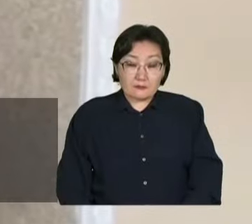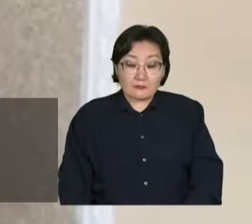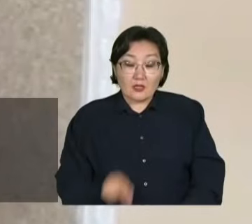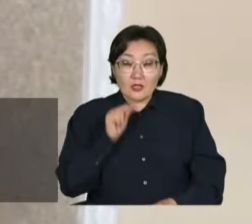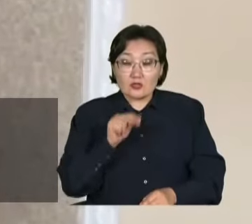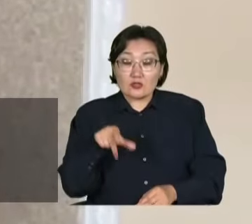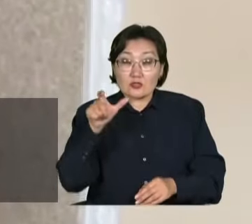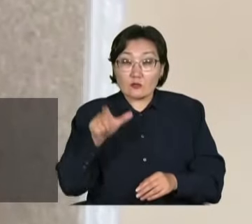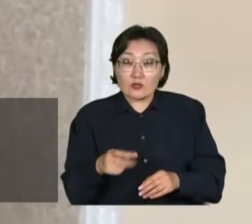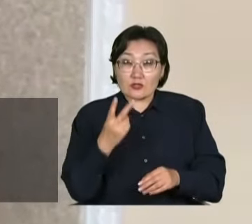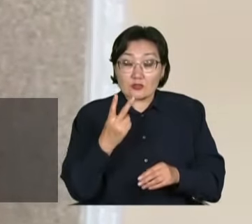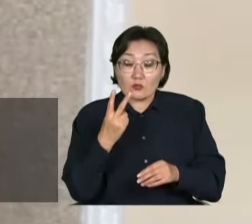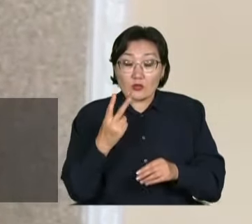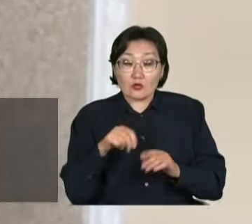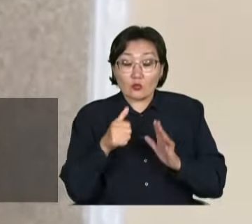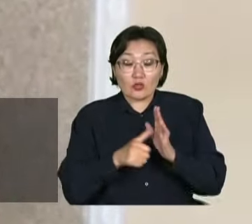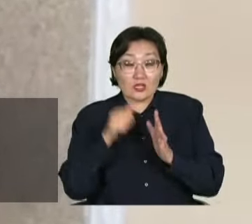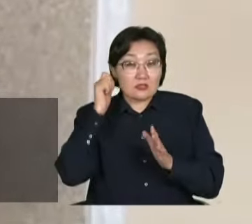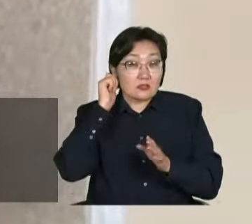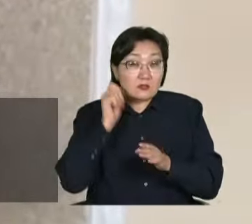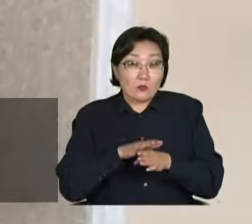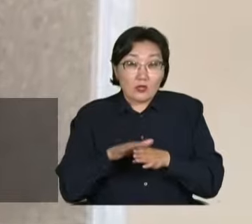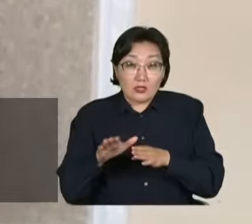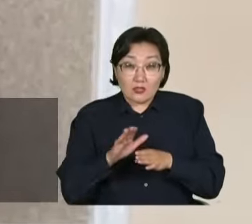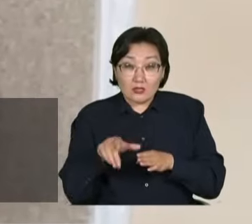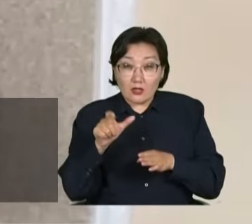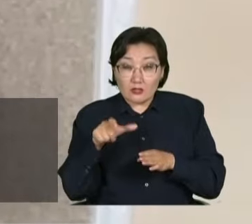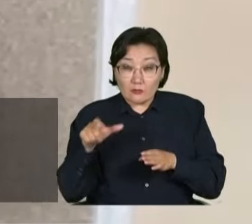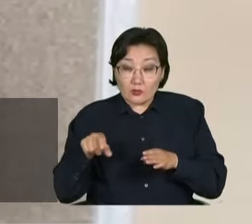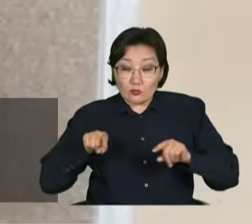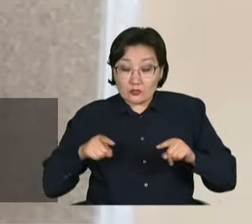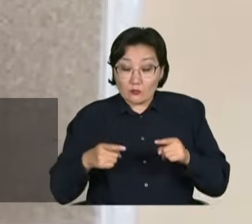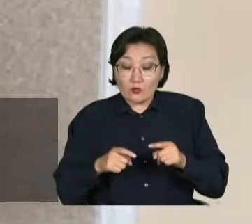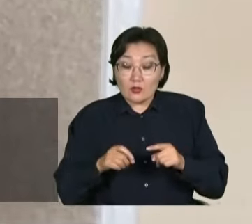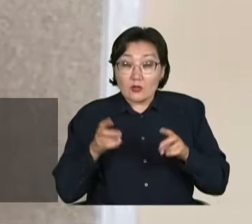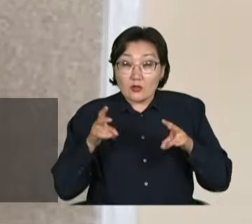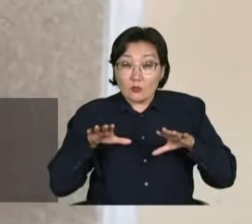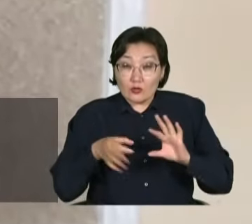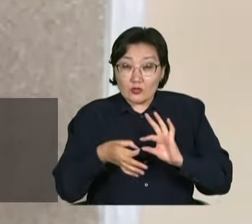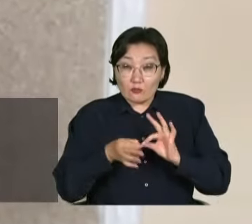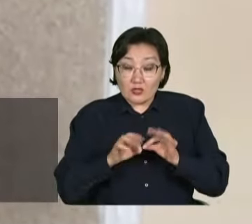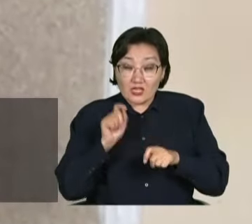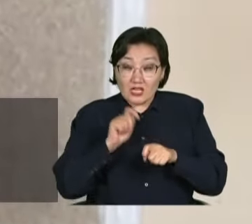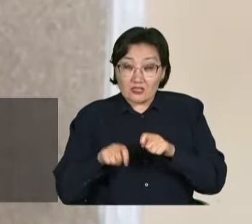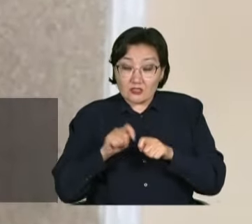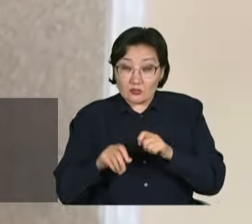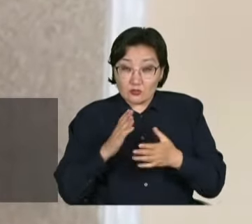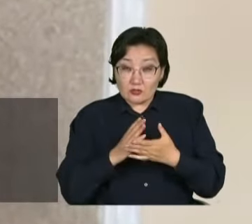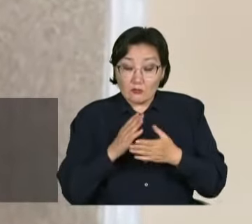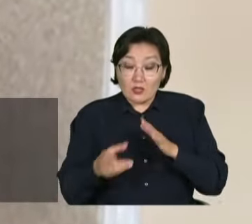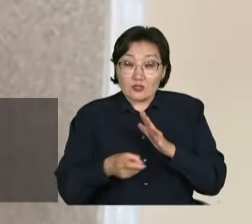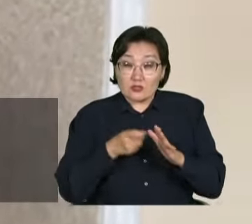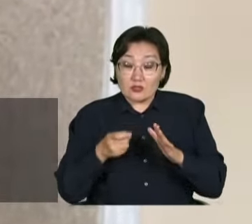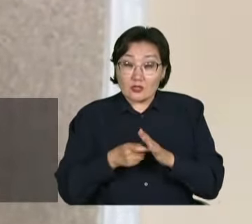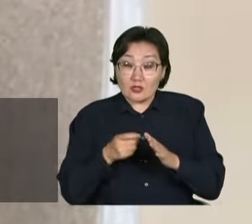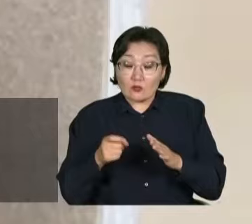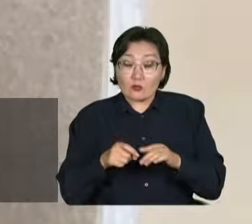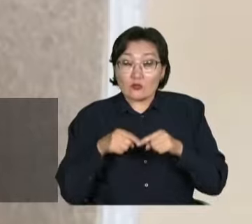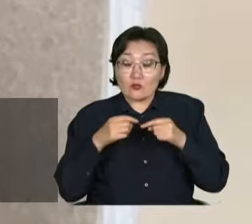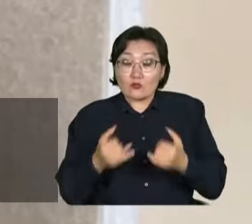Күдікті ретінде 2 кәмелетке толмаған ұсталып қамауға алынды. Оқиғаның мән-жайы анықталуда. Тергеу мүддесі үшін